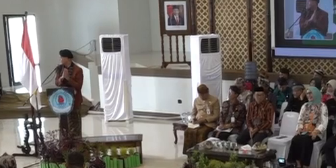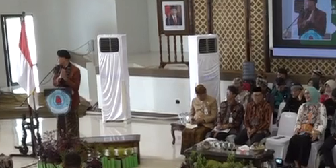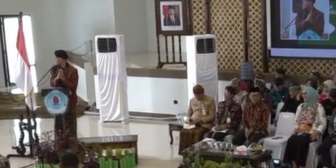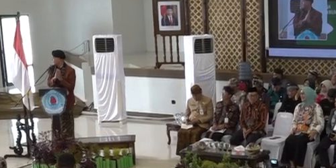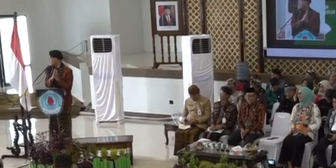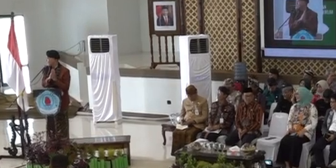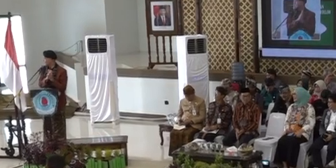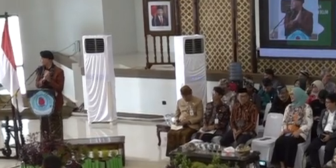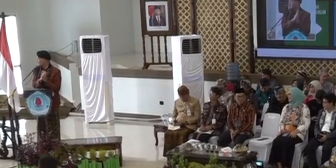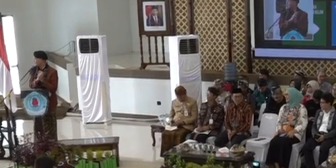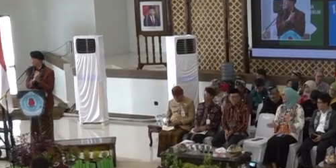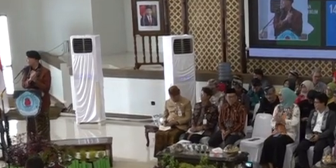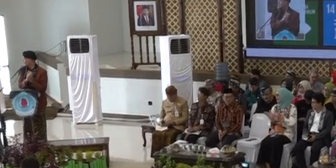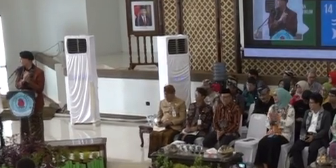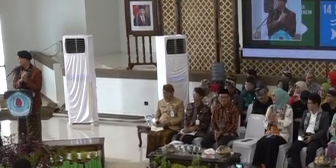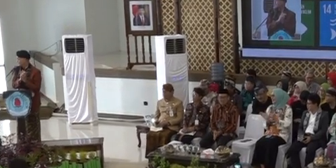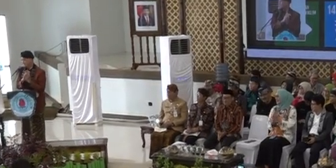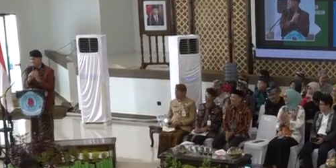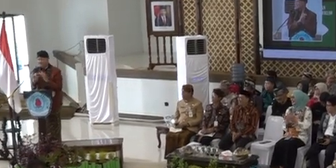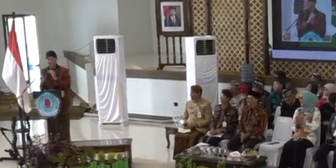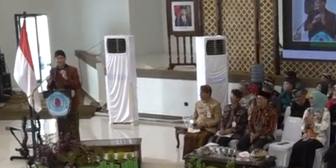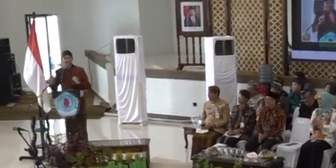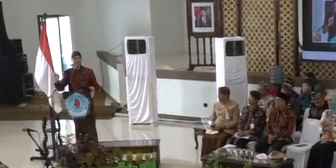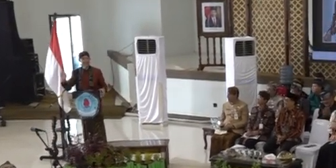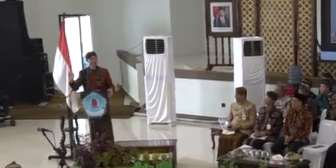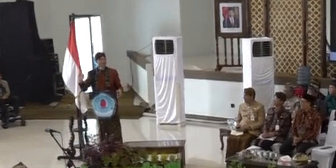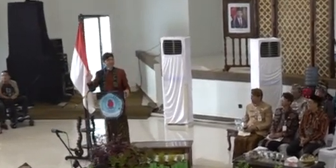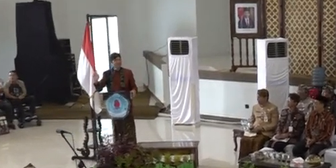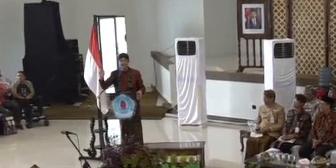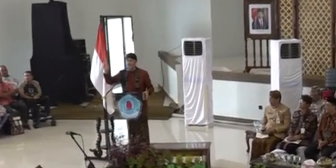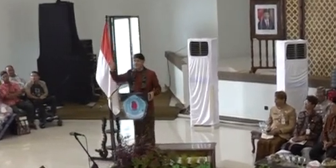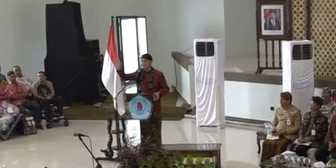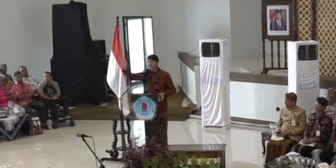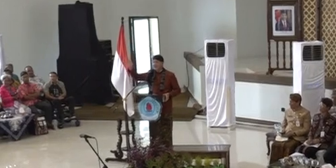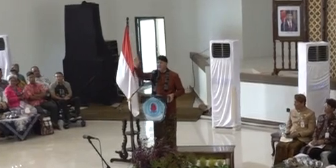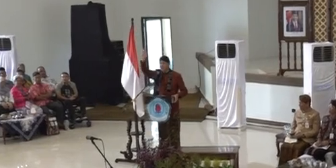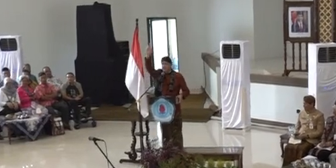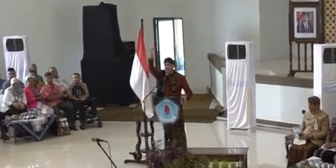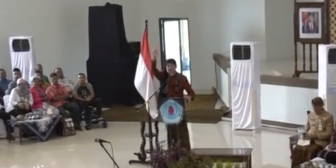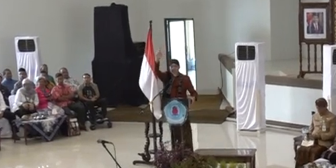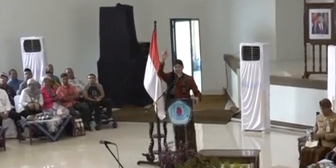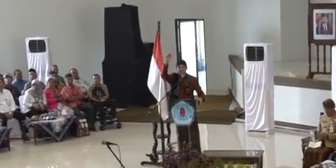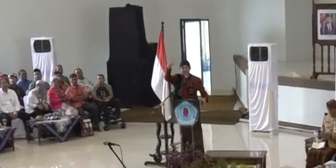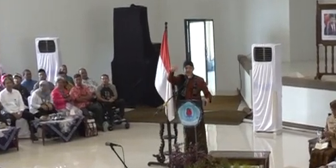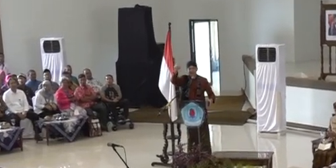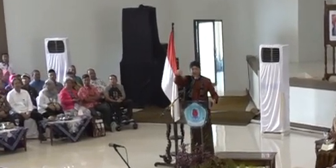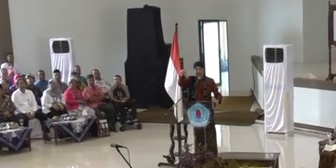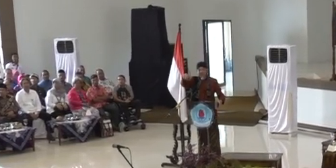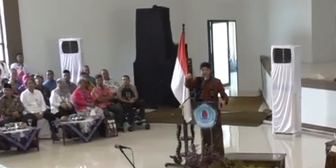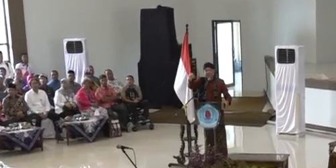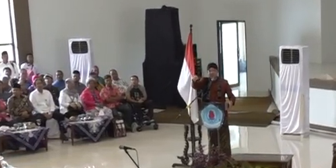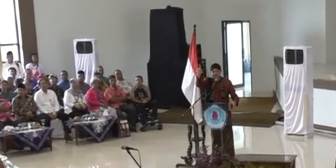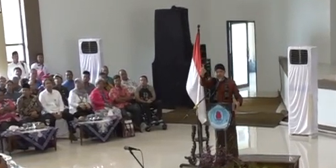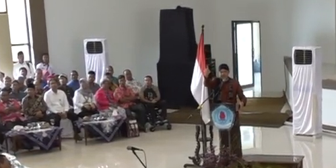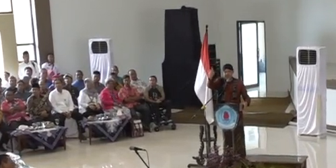ada tepuk tangan Coba kita cek Bapak Ibu ini sederhana tapi bagian-bagian dari